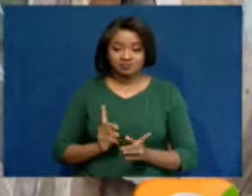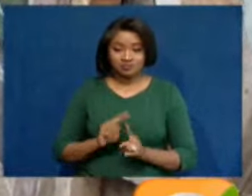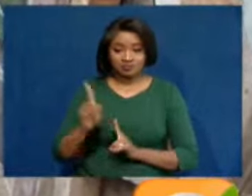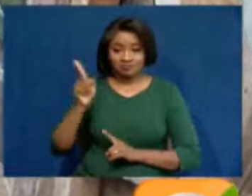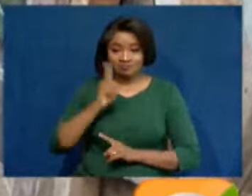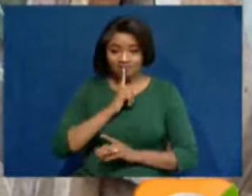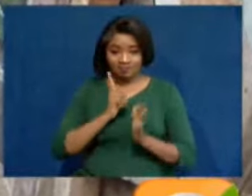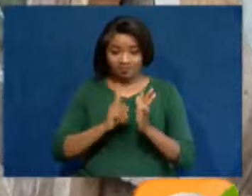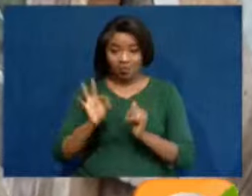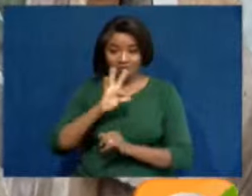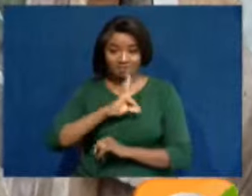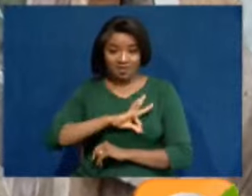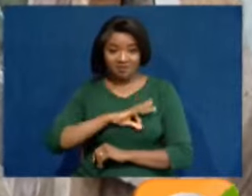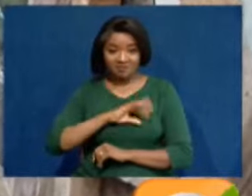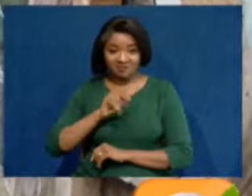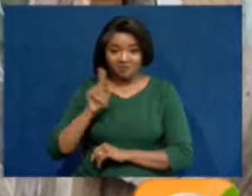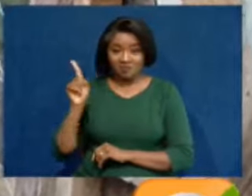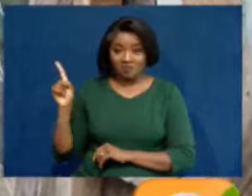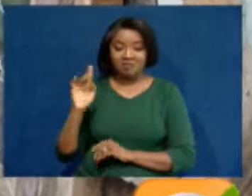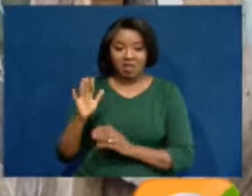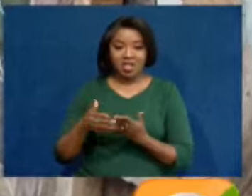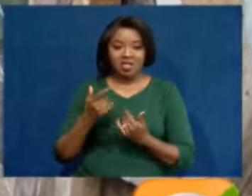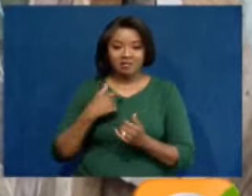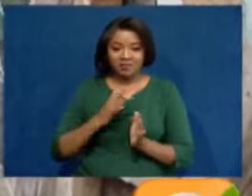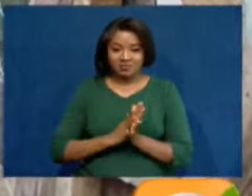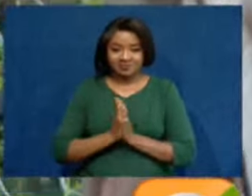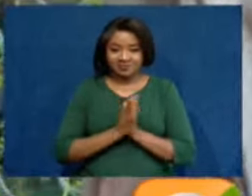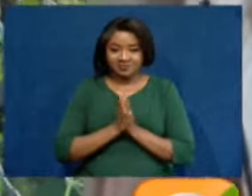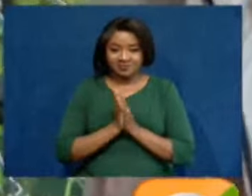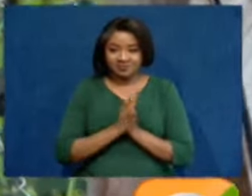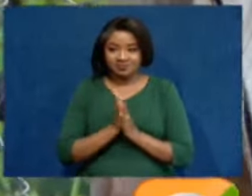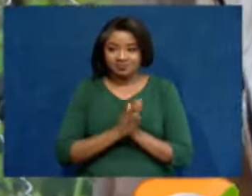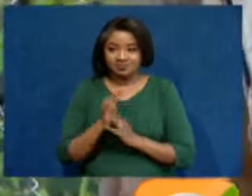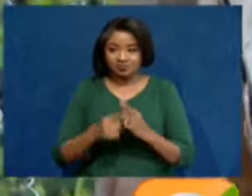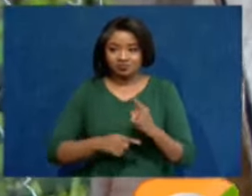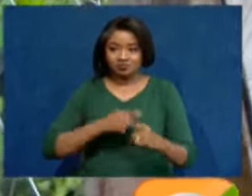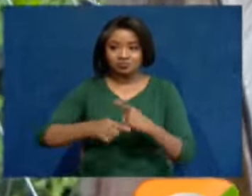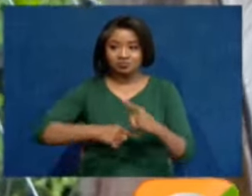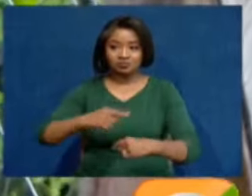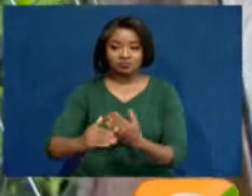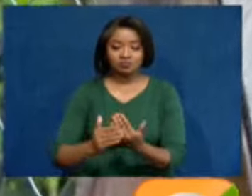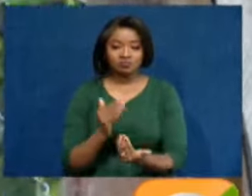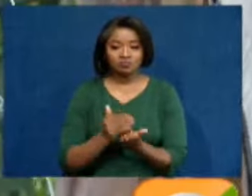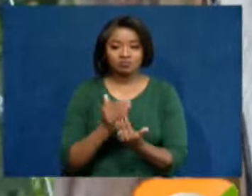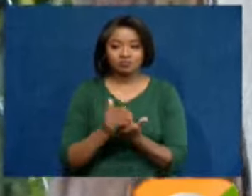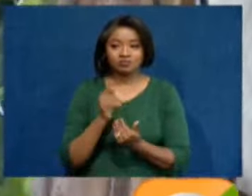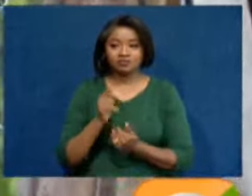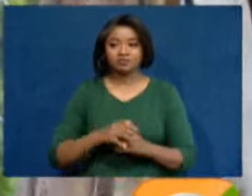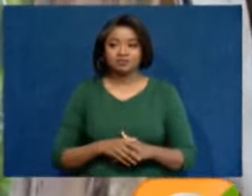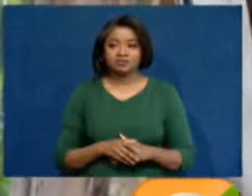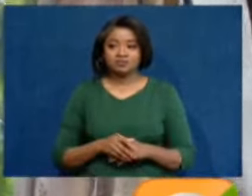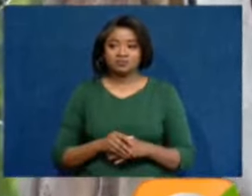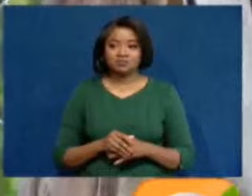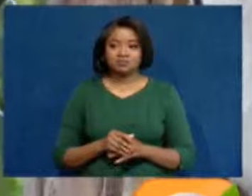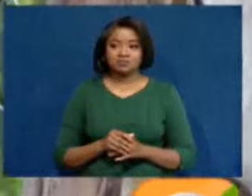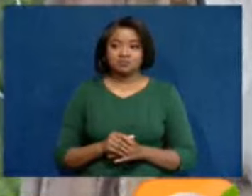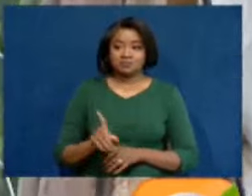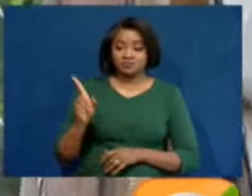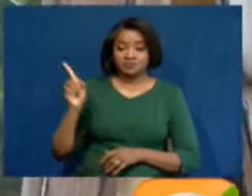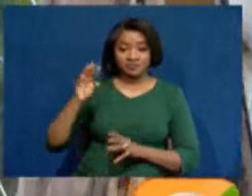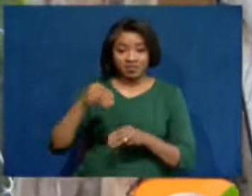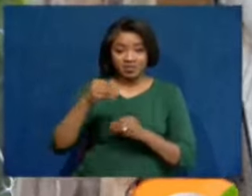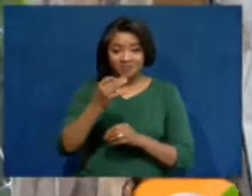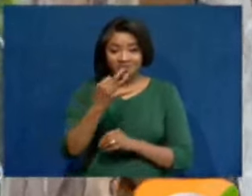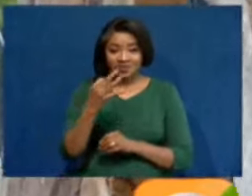faida kutoka kwa ndege hawa imempa motisha kuendelea na ufugaji huu. Hii imo pia inaweza kupea 35 eggs per